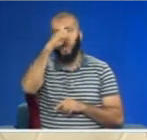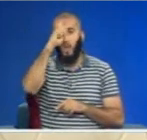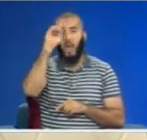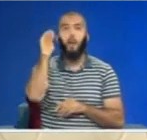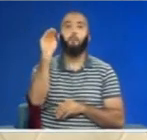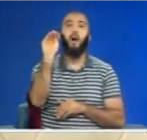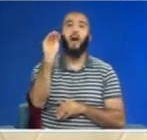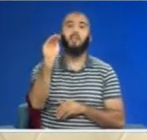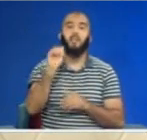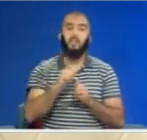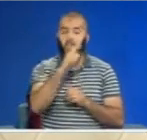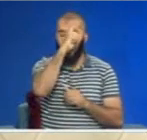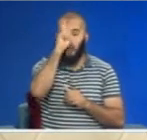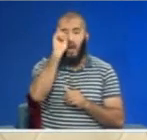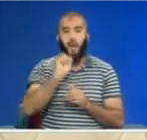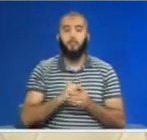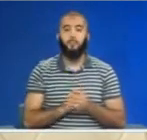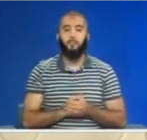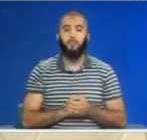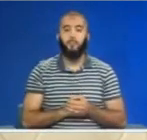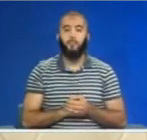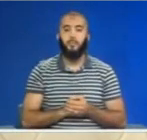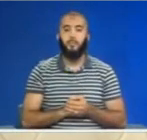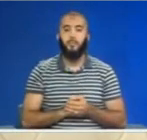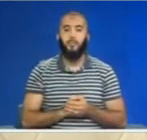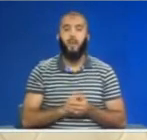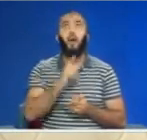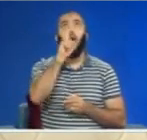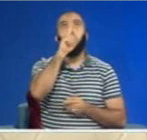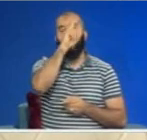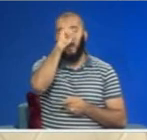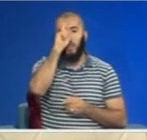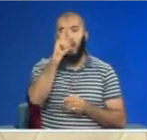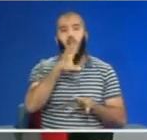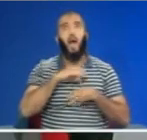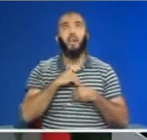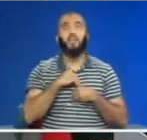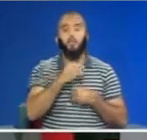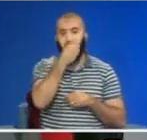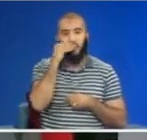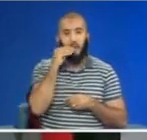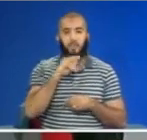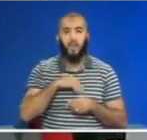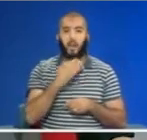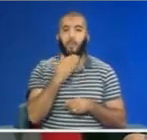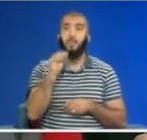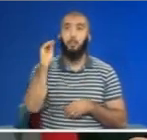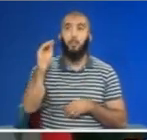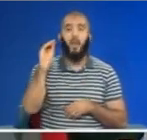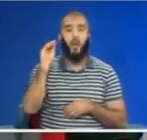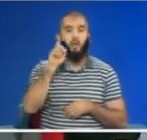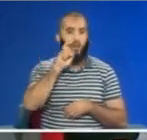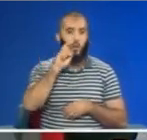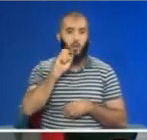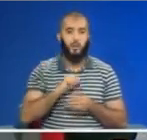ويكون 9 و10 الاثنين والثلاثاء. ربي يتقبل منا إن شاء الله. آمين يا رب العالمين. إن شاء الله يا رب العالمين. الله فيك شيخنا